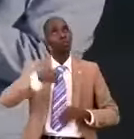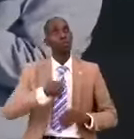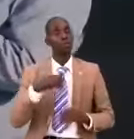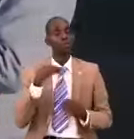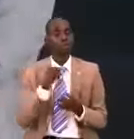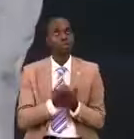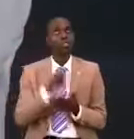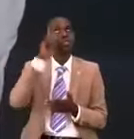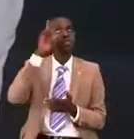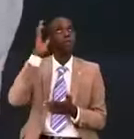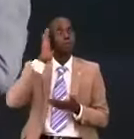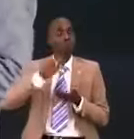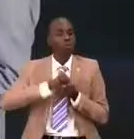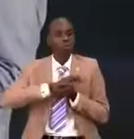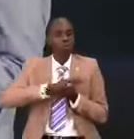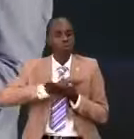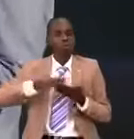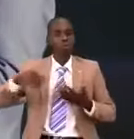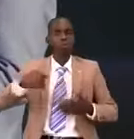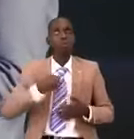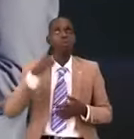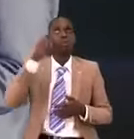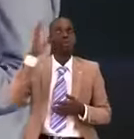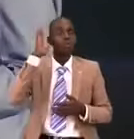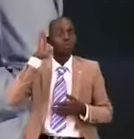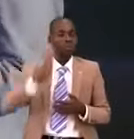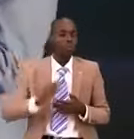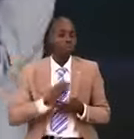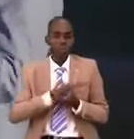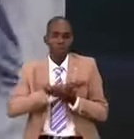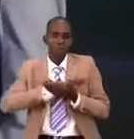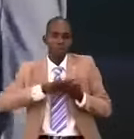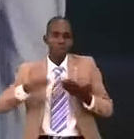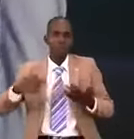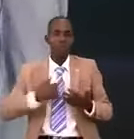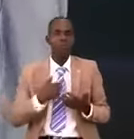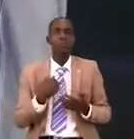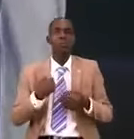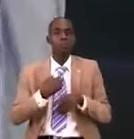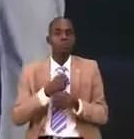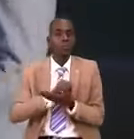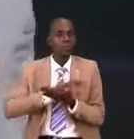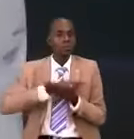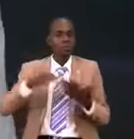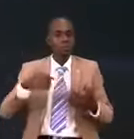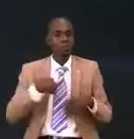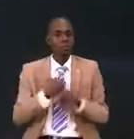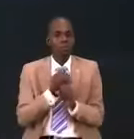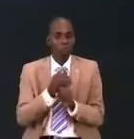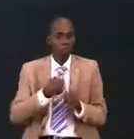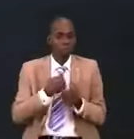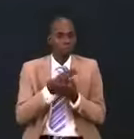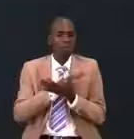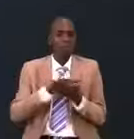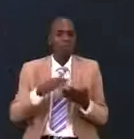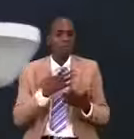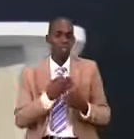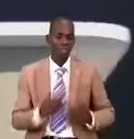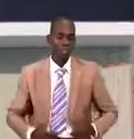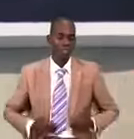et de me rendre simple et tu mènes cette vie cette vie de sainteté il faut du courage